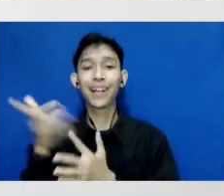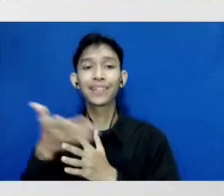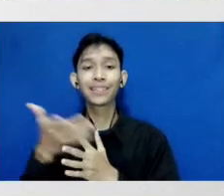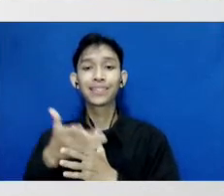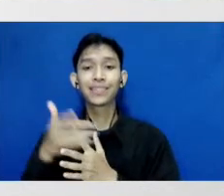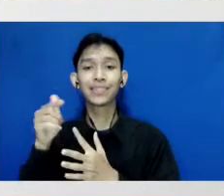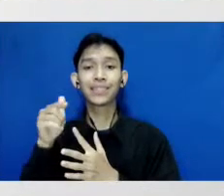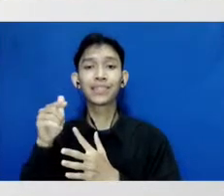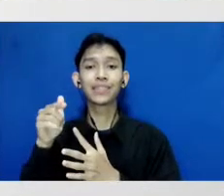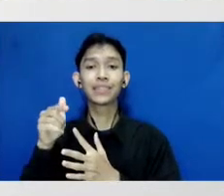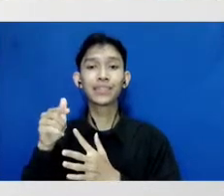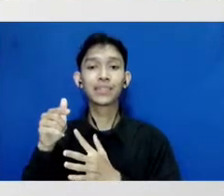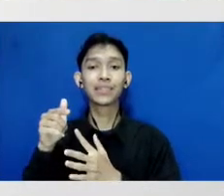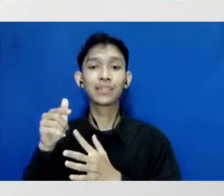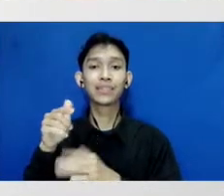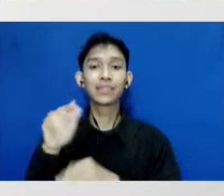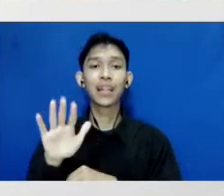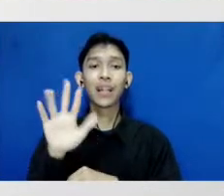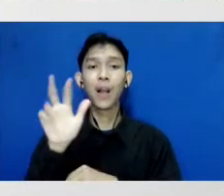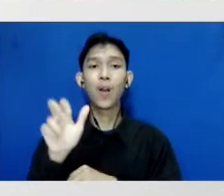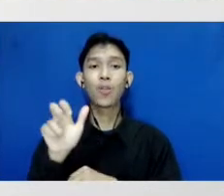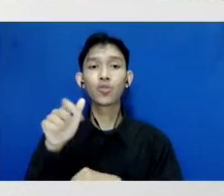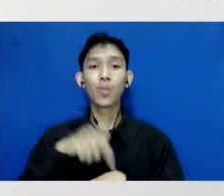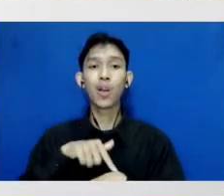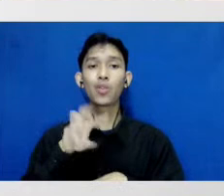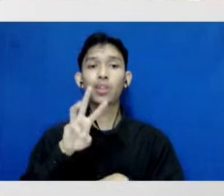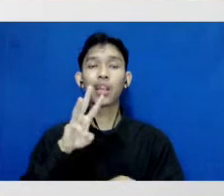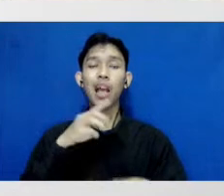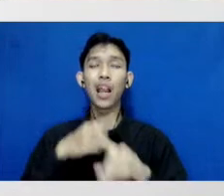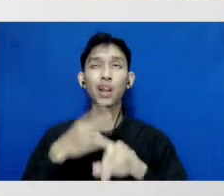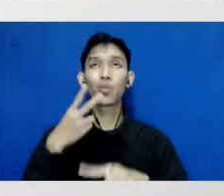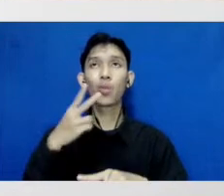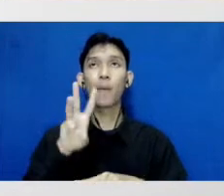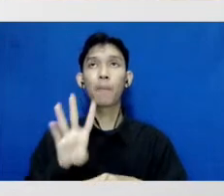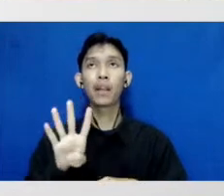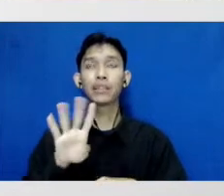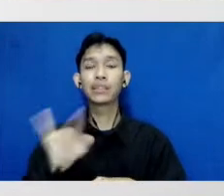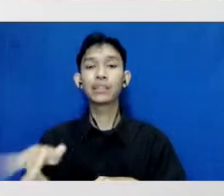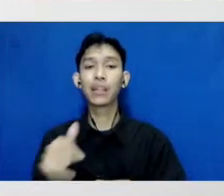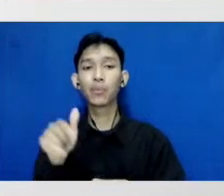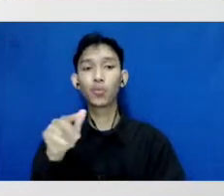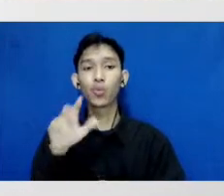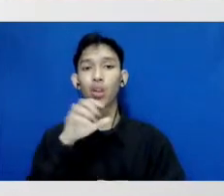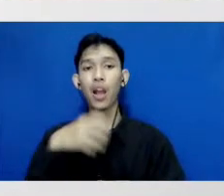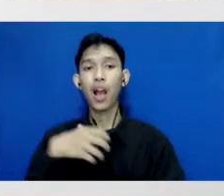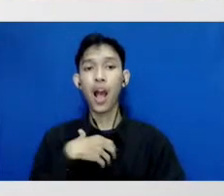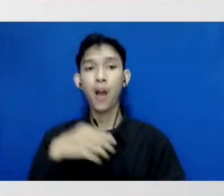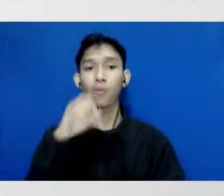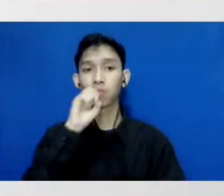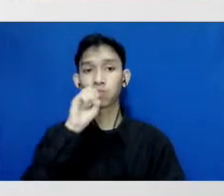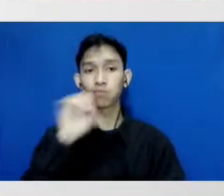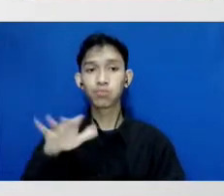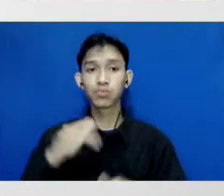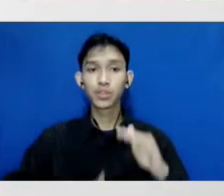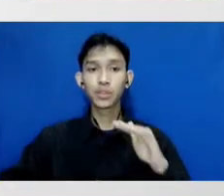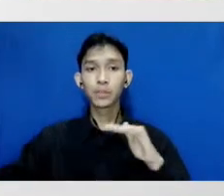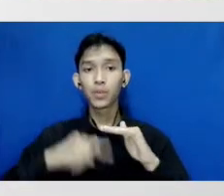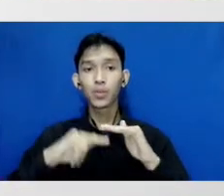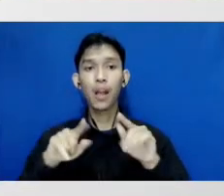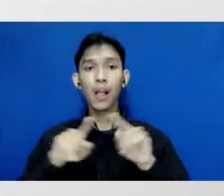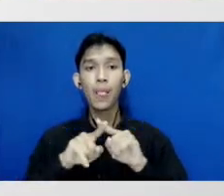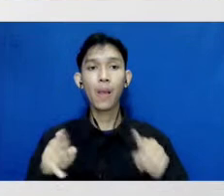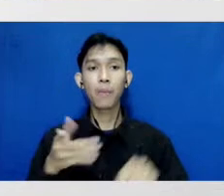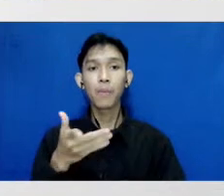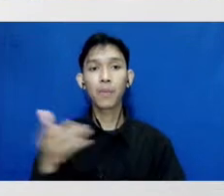mereka, maka harus dalam waktu 3 kali 24 jam hak itu disampaikan, dipenuhi. Tetapi mereka